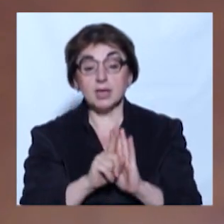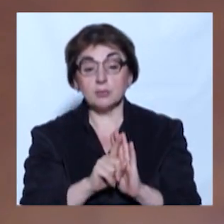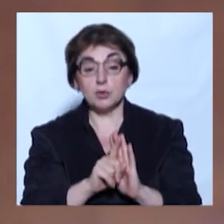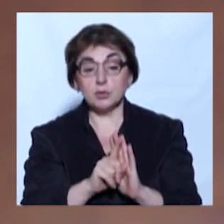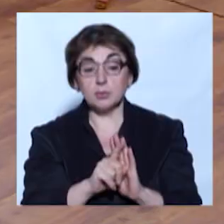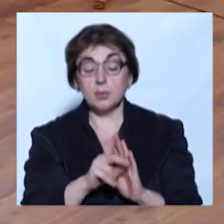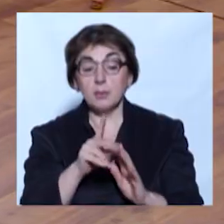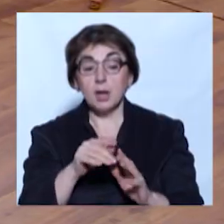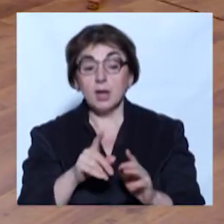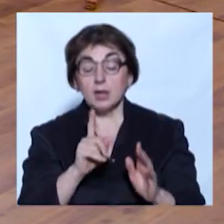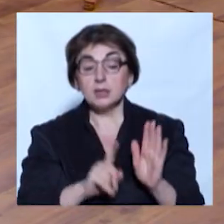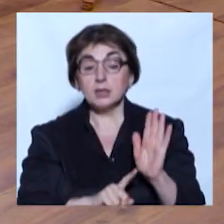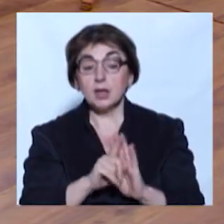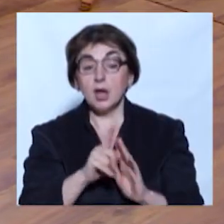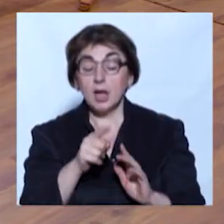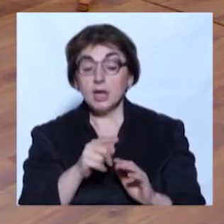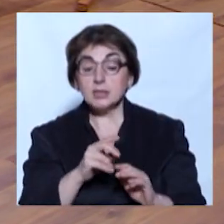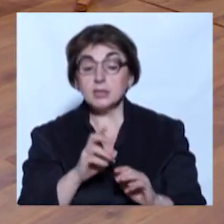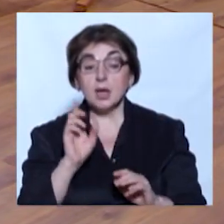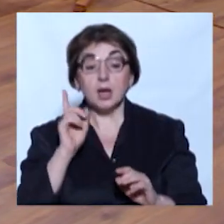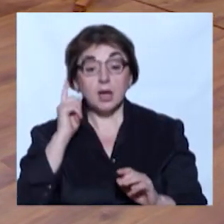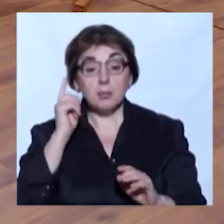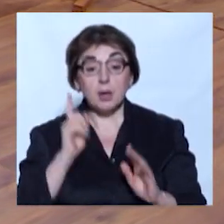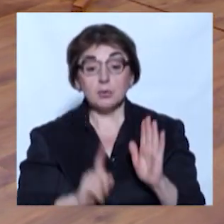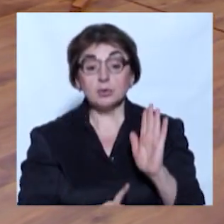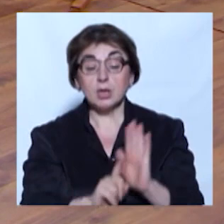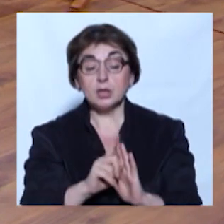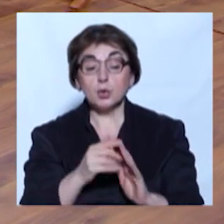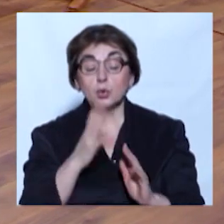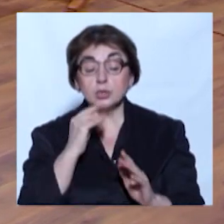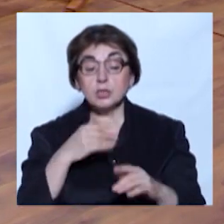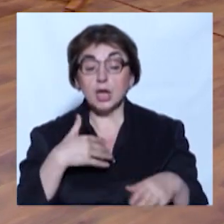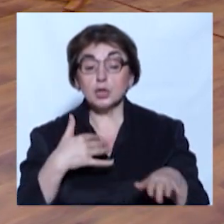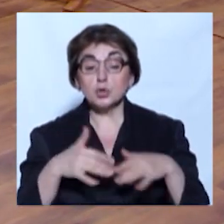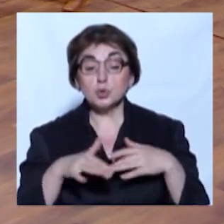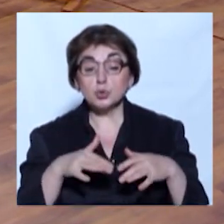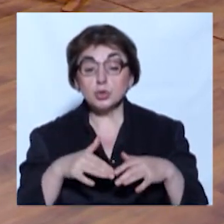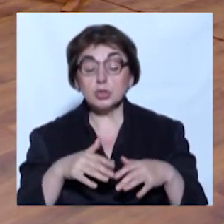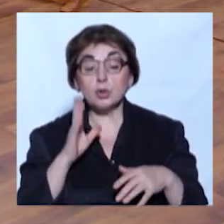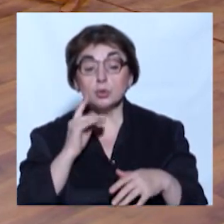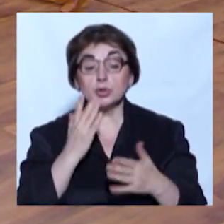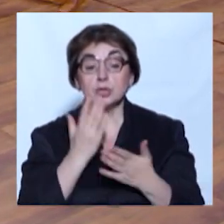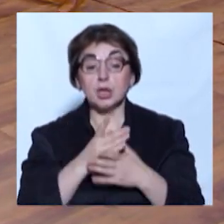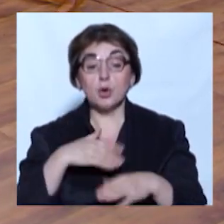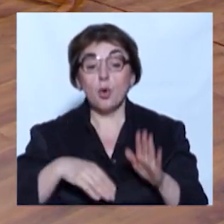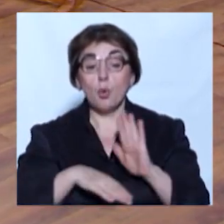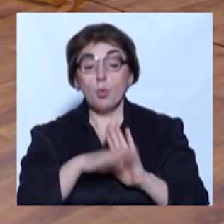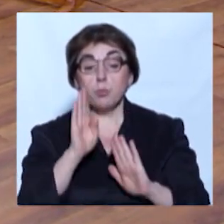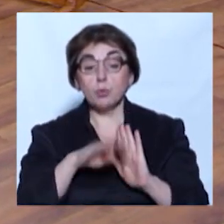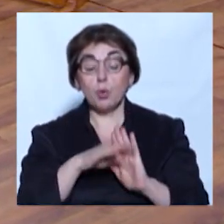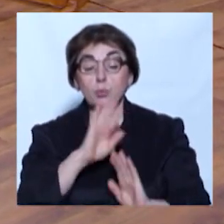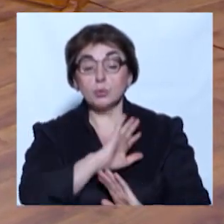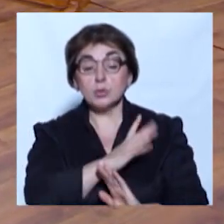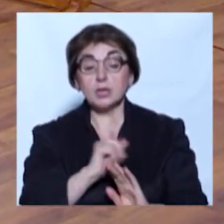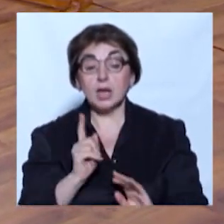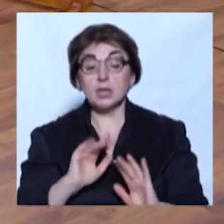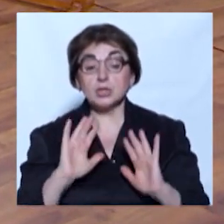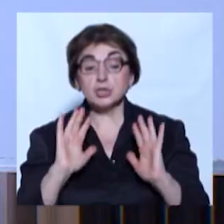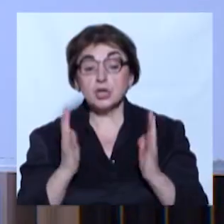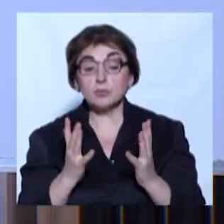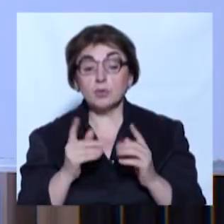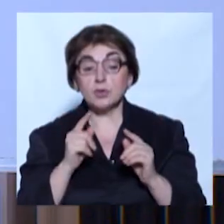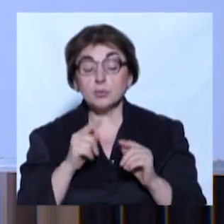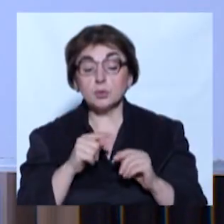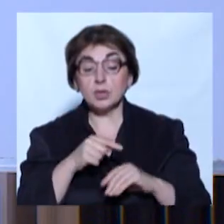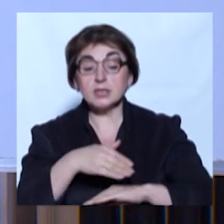უნდა დავადგინოთ ახლა, ეს ბგერა როდის არის სუსტი და როდის იქნება უფრო ძლიერი. რა შემთხვევაში გამოსცემს